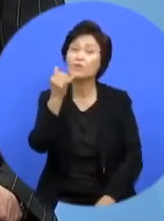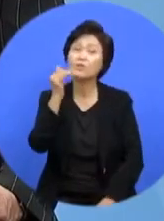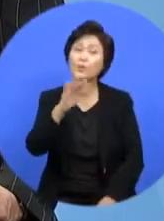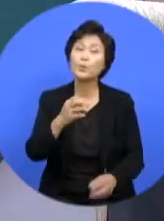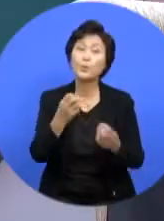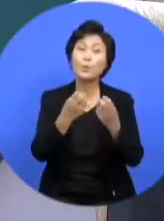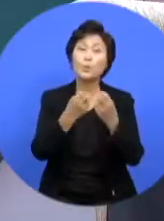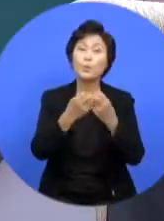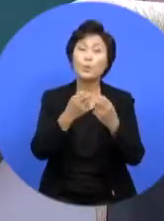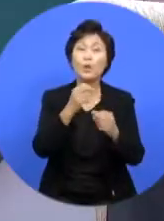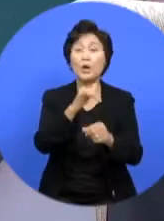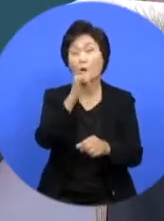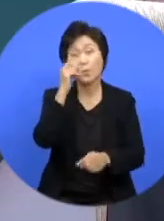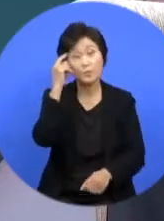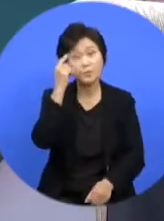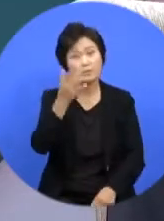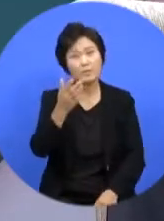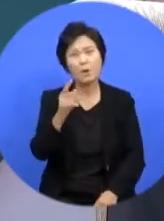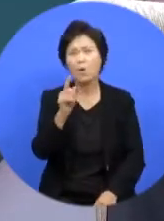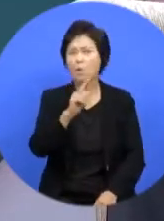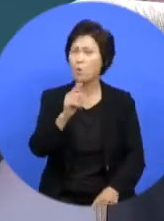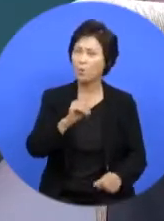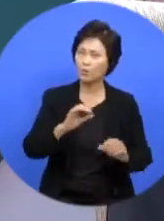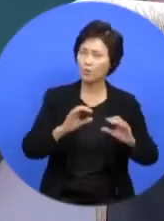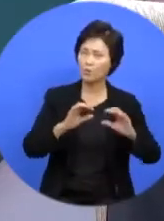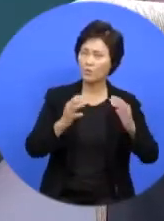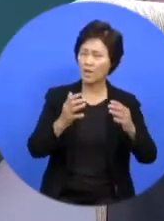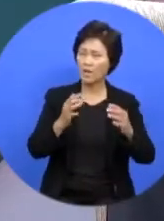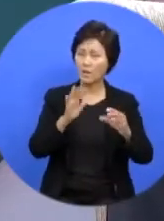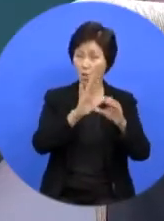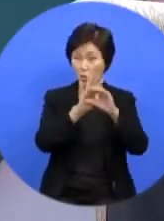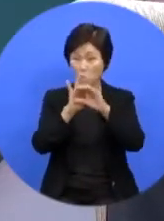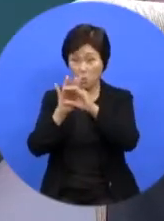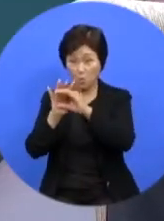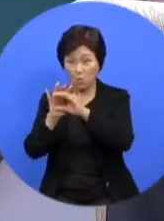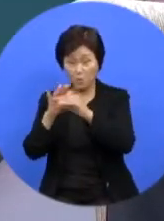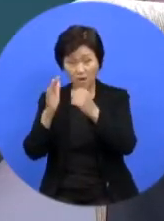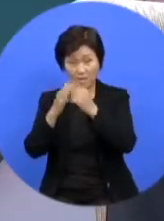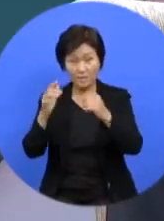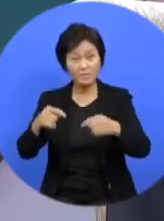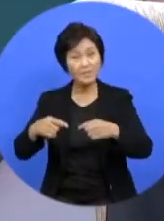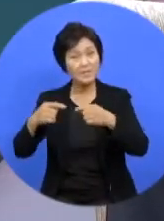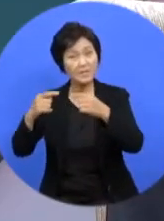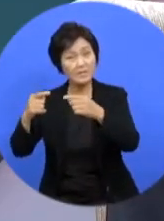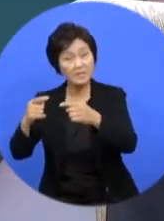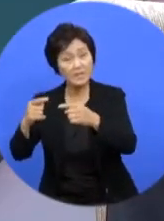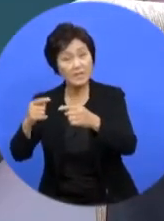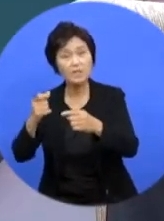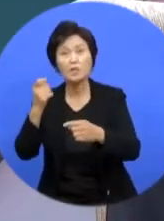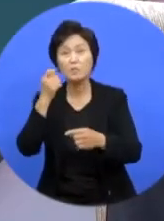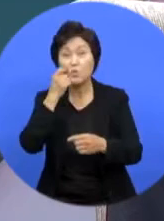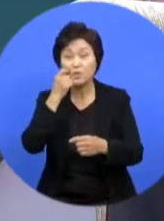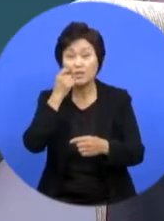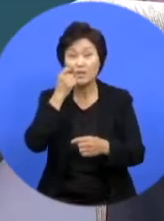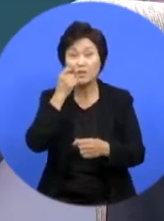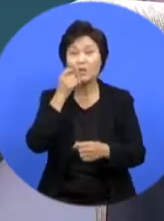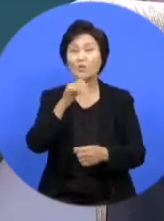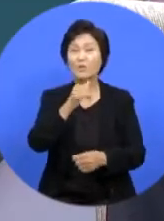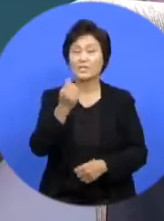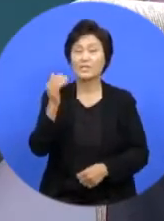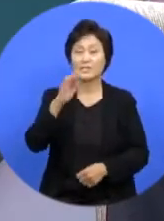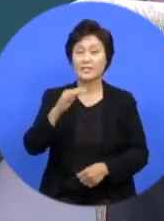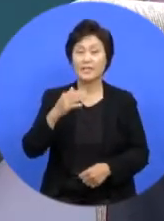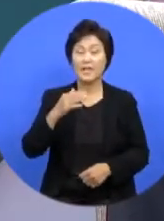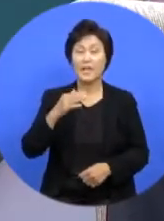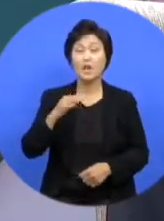지금 이제 어떤 나라들은 코로나 때문에 좀 더 많이 들어가기 힘들고 그렇게 하는데 예. 이제 우리 학생들은 전 세계를